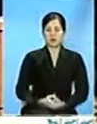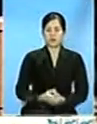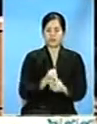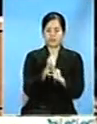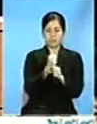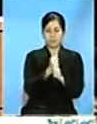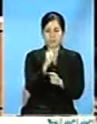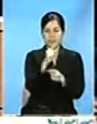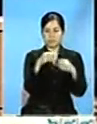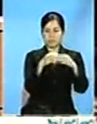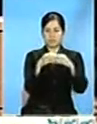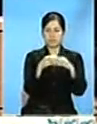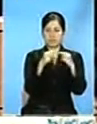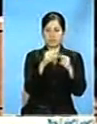ว